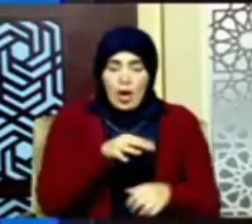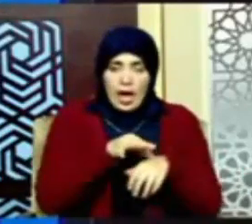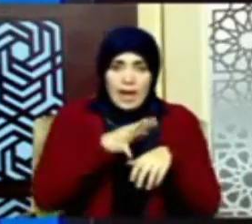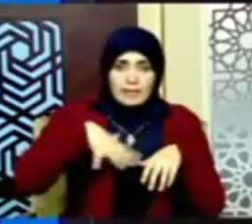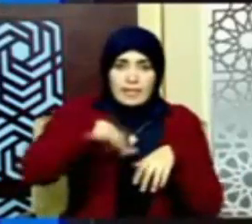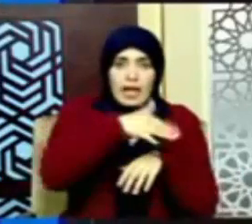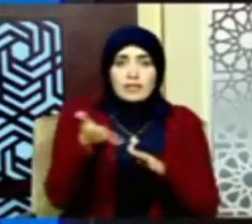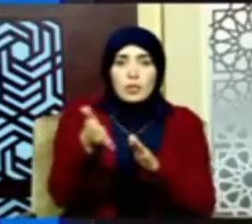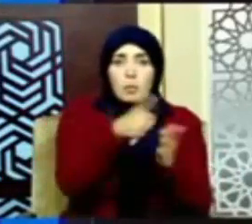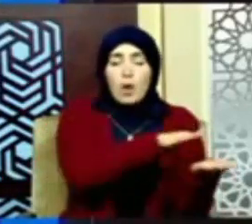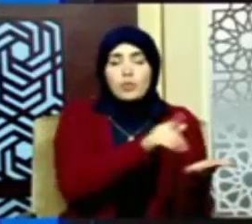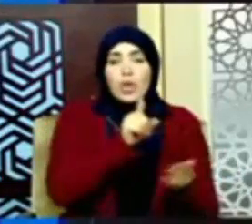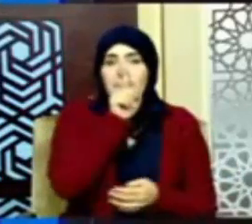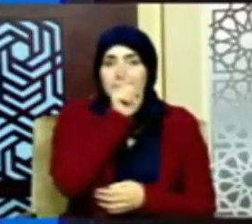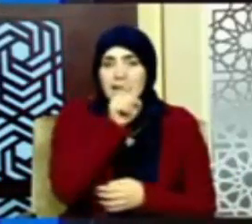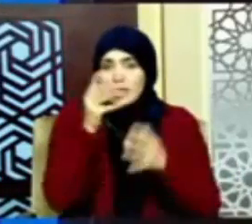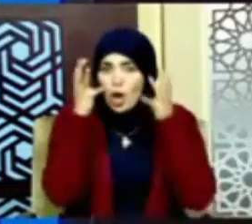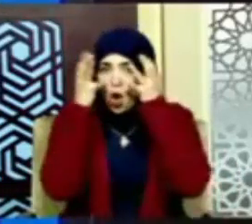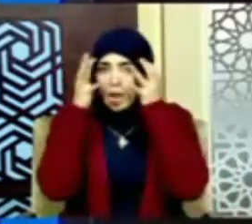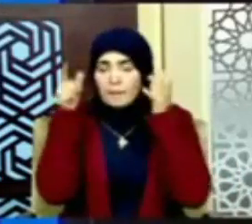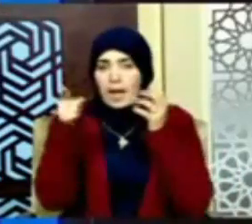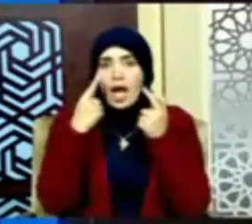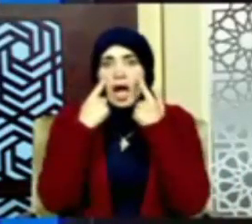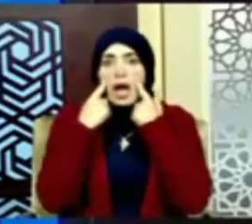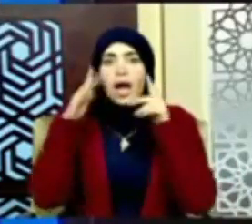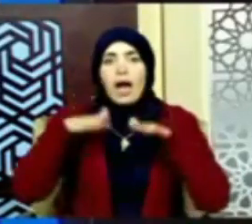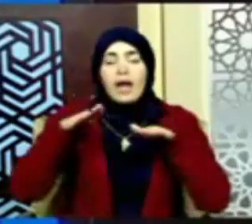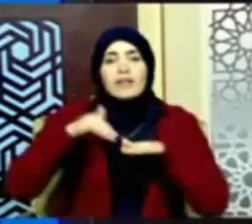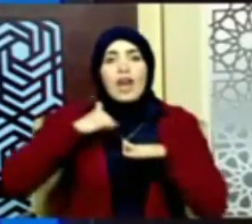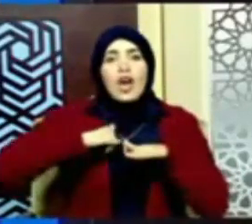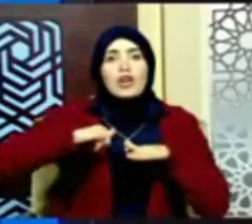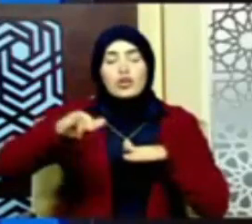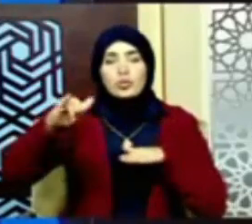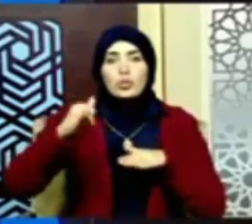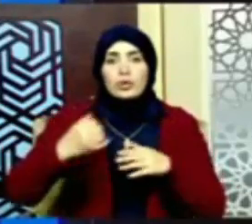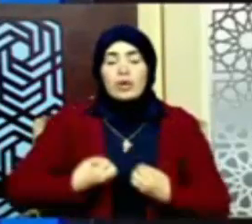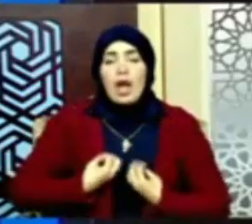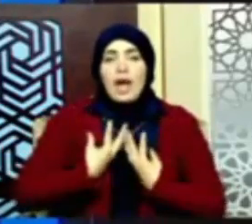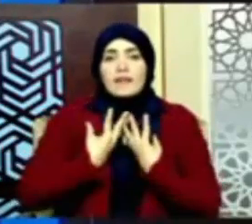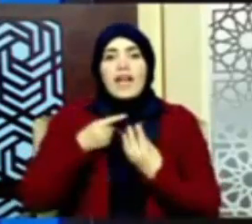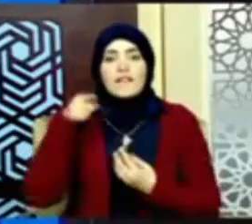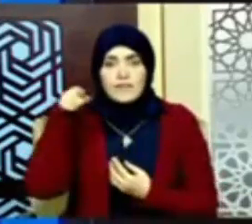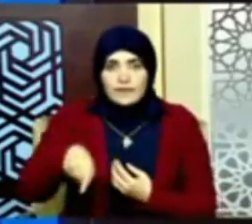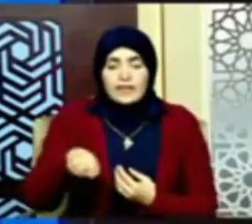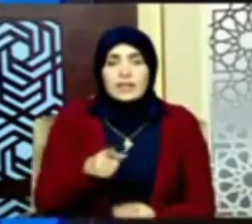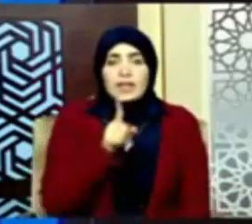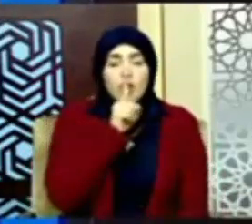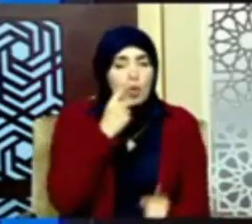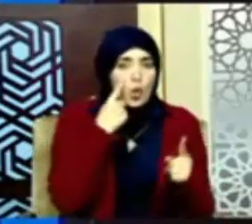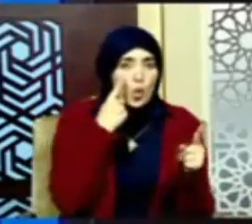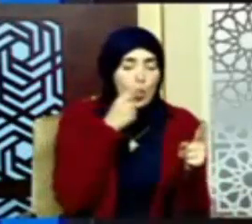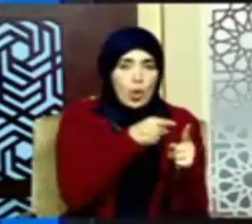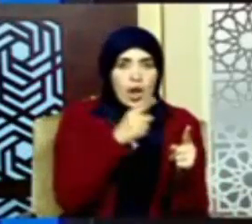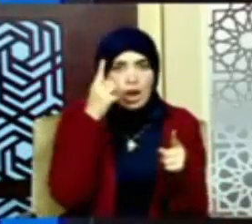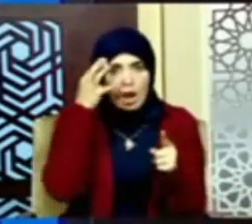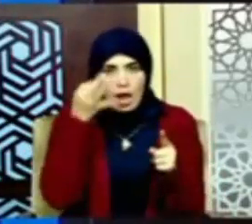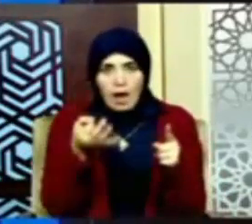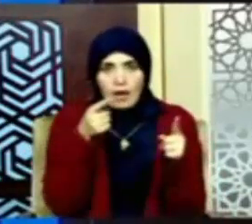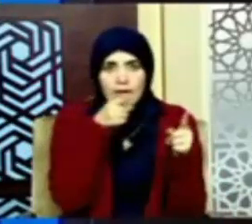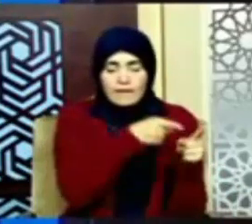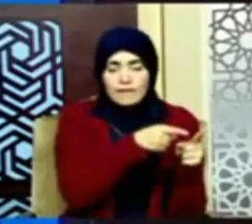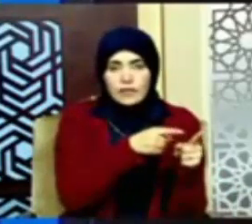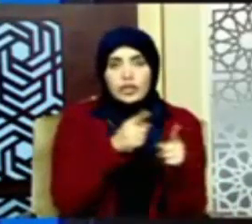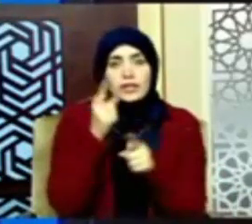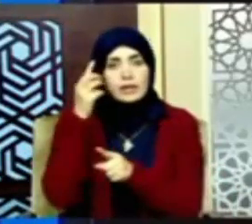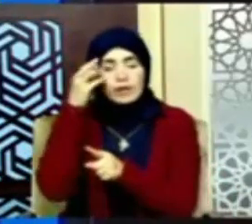أحياء. ويقول الآخر علم العليم وعقل العاقل اختلفا، من ذا الذي